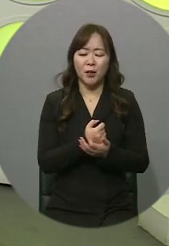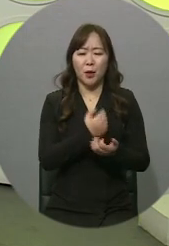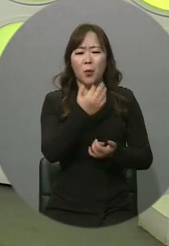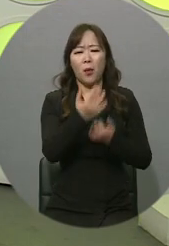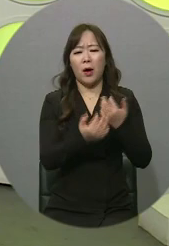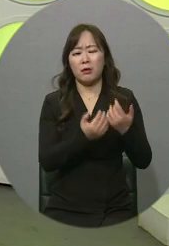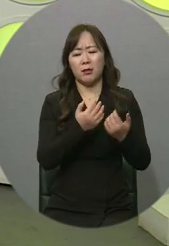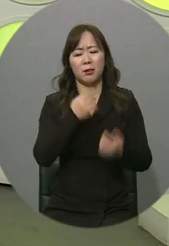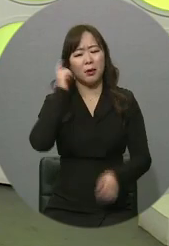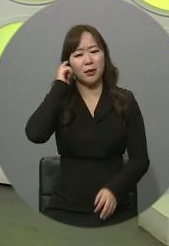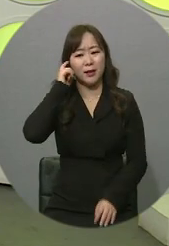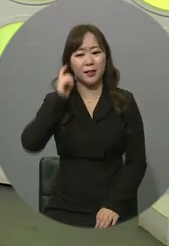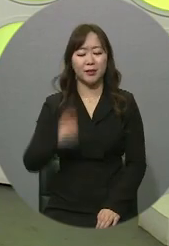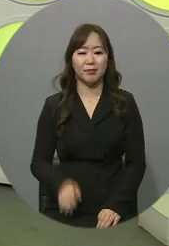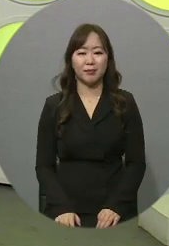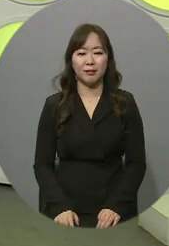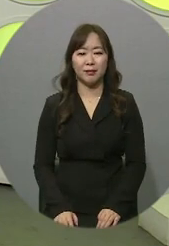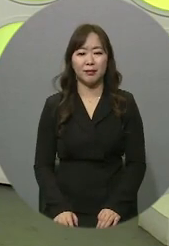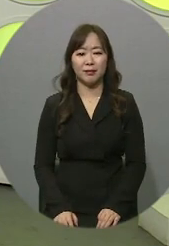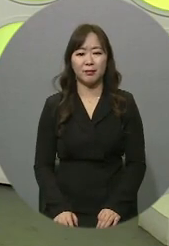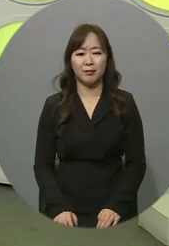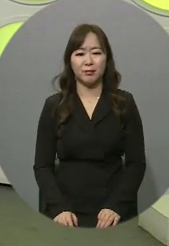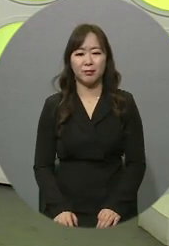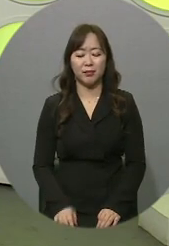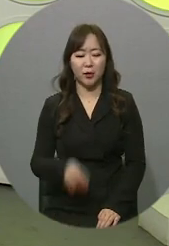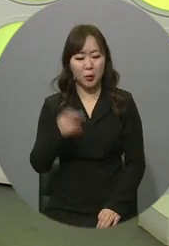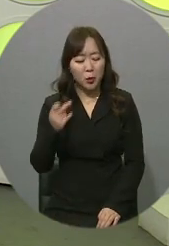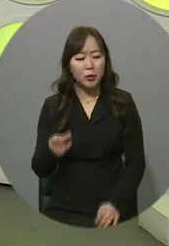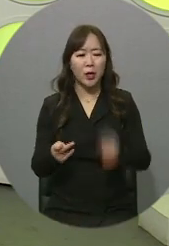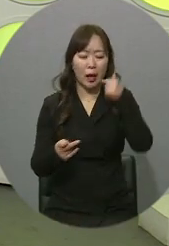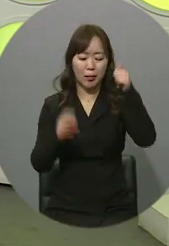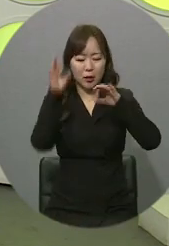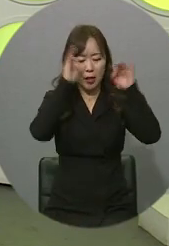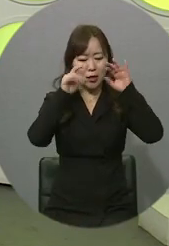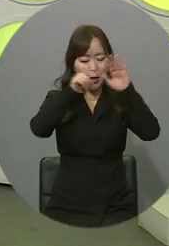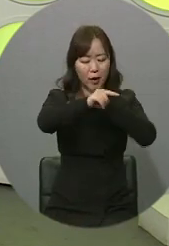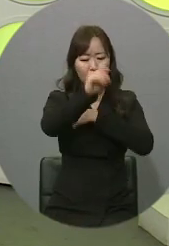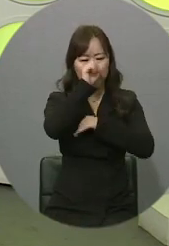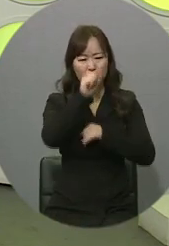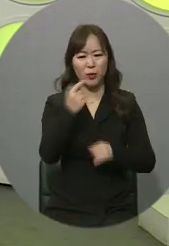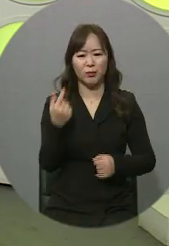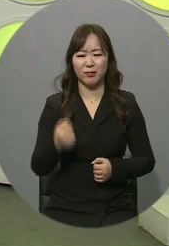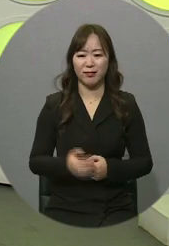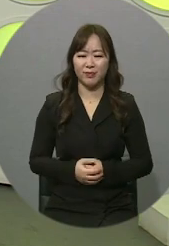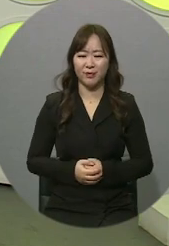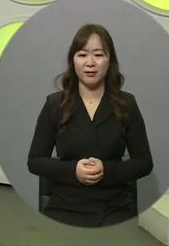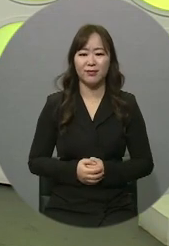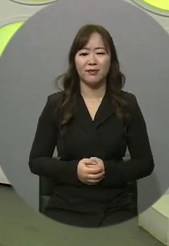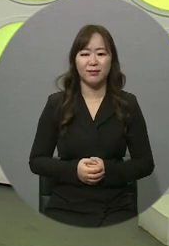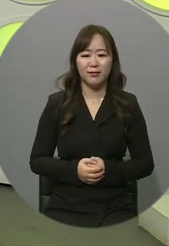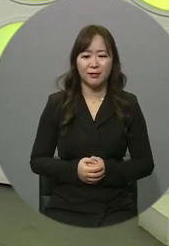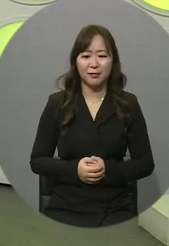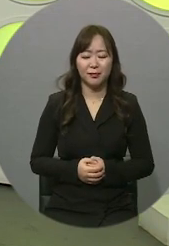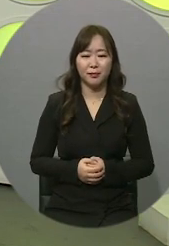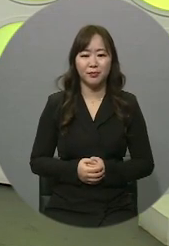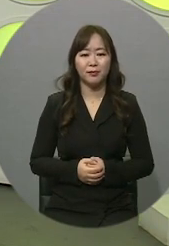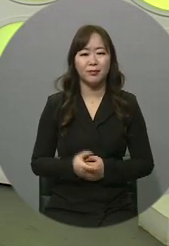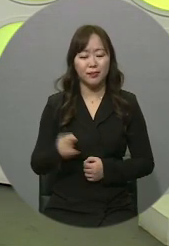하게. 아이, 네. 동생이라도 좀 찾아가 보시지 그냥. 그러게요. 네. 자 어쨌든 이게